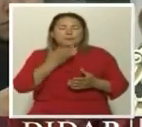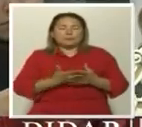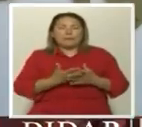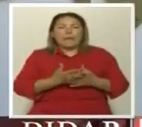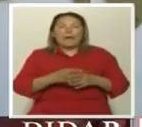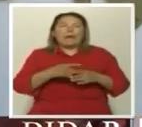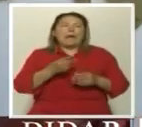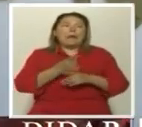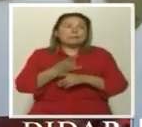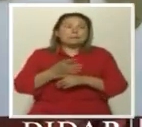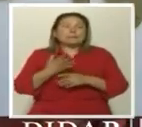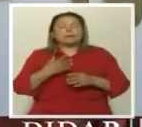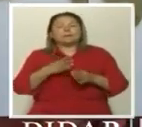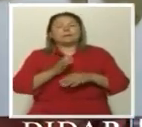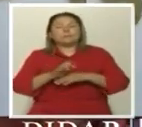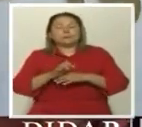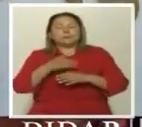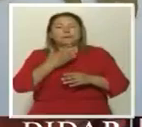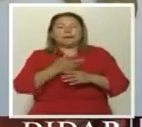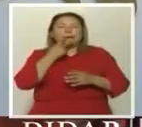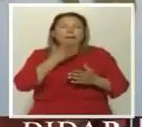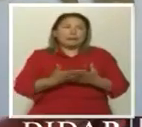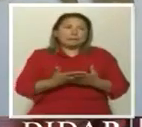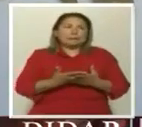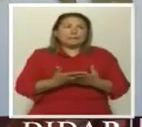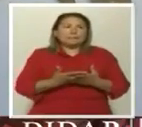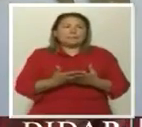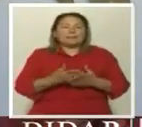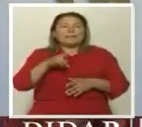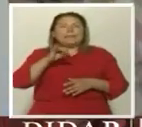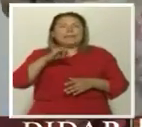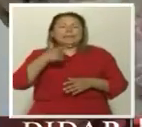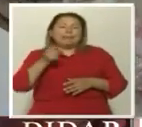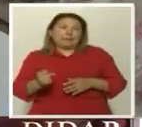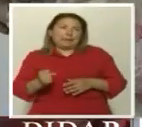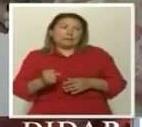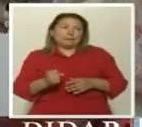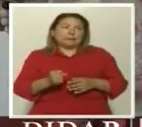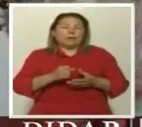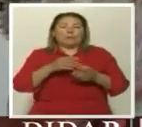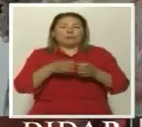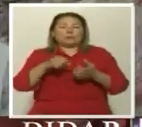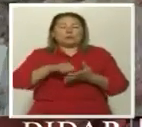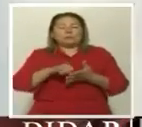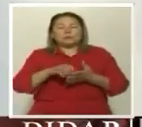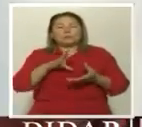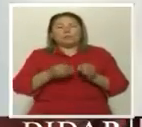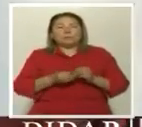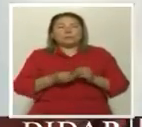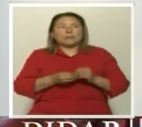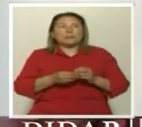Әзіл сапасы деңгейі жайдарманшылардың тәжірибелеріне қарай лигаларға жолдама алады. Жалпы стендап жобасында